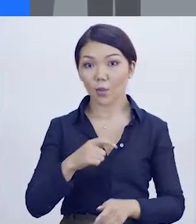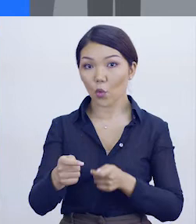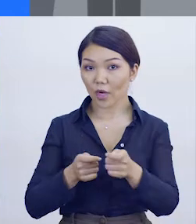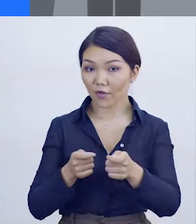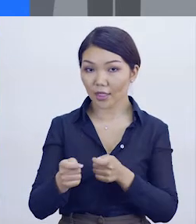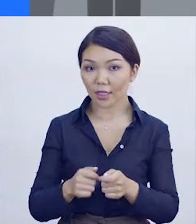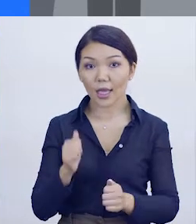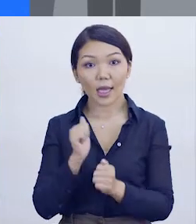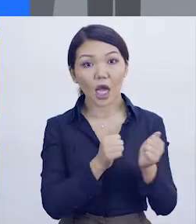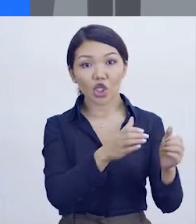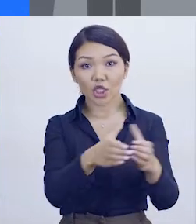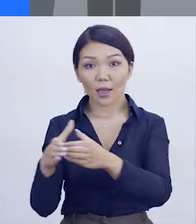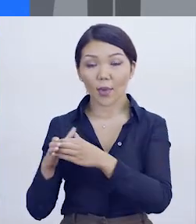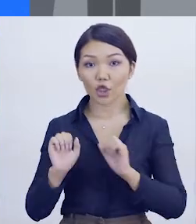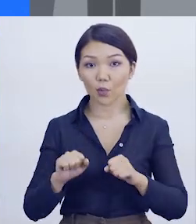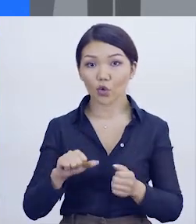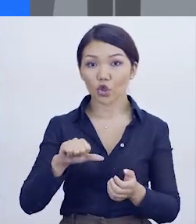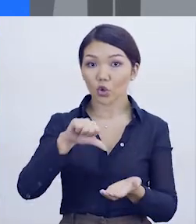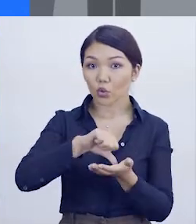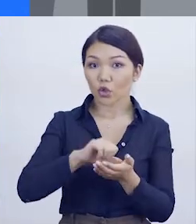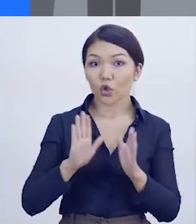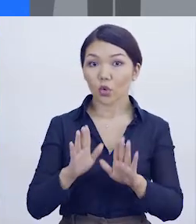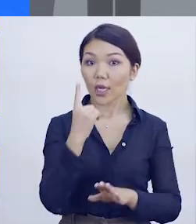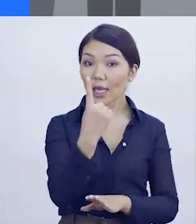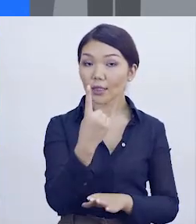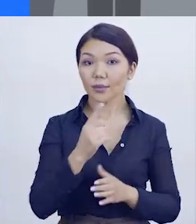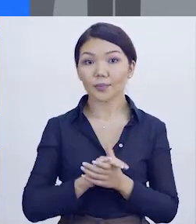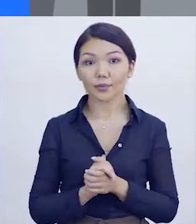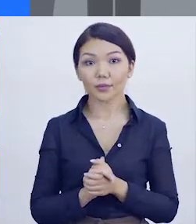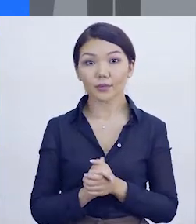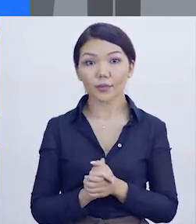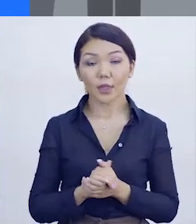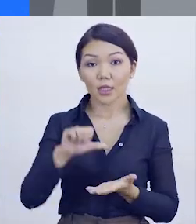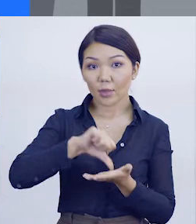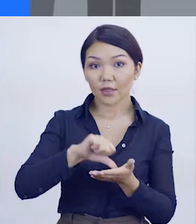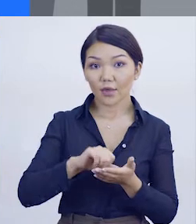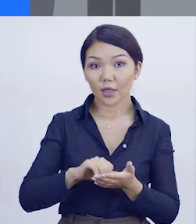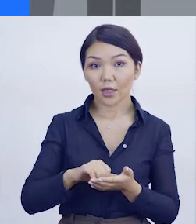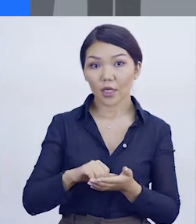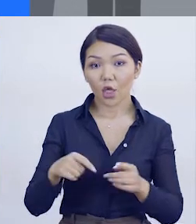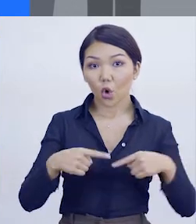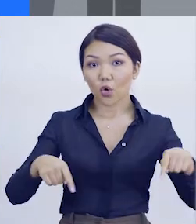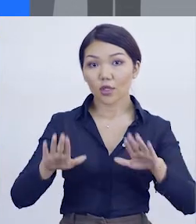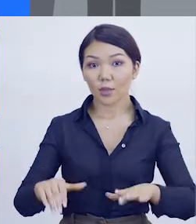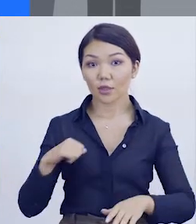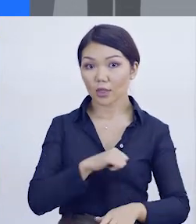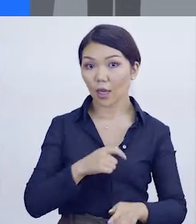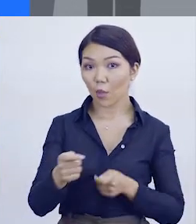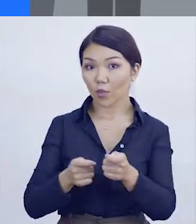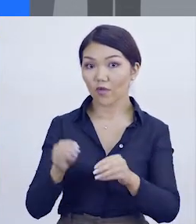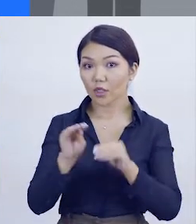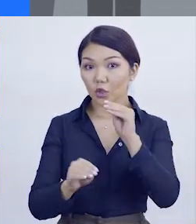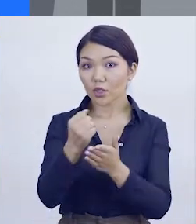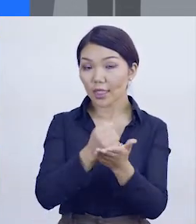от политических партий и половина от представителей представительных органов местного самоуправления. Каждая партия может быть представлена